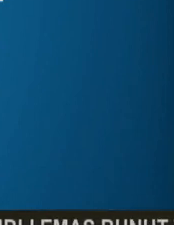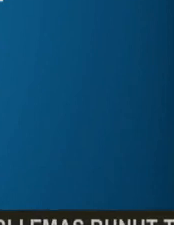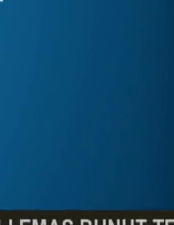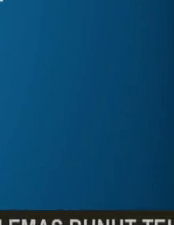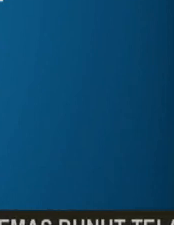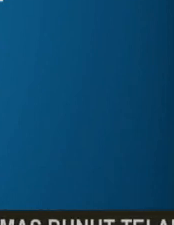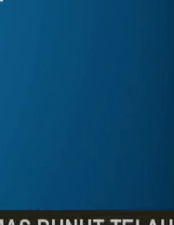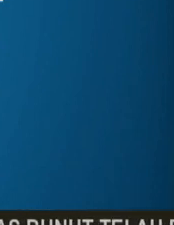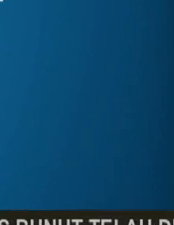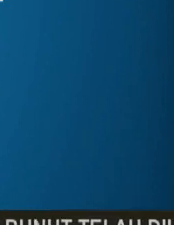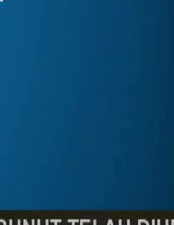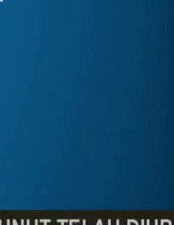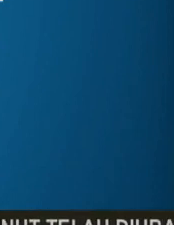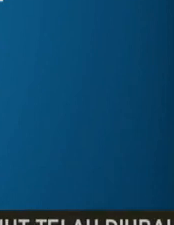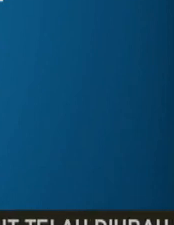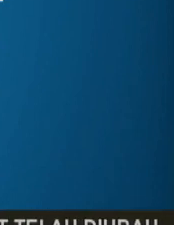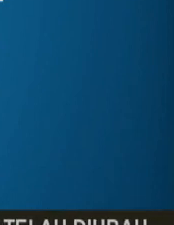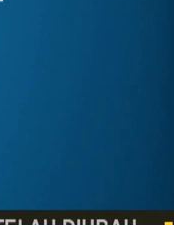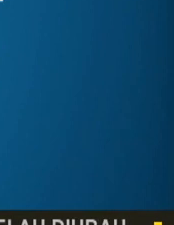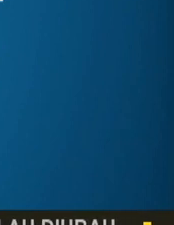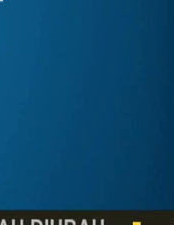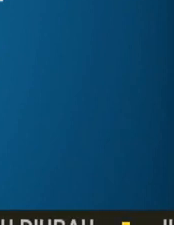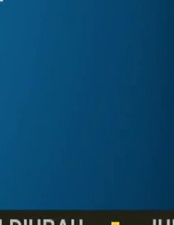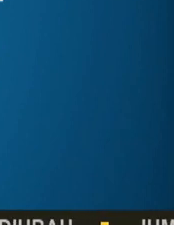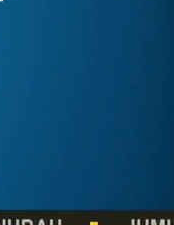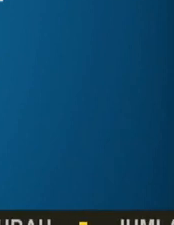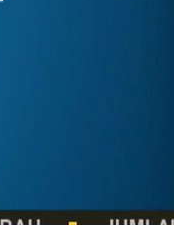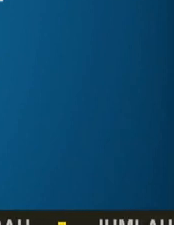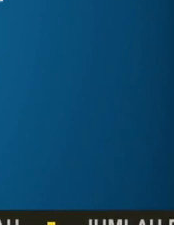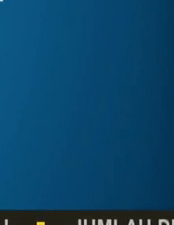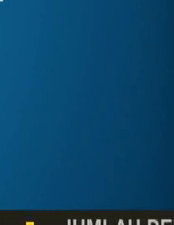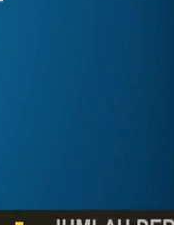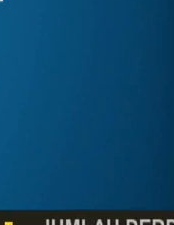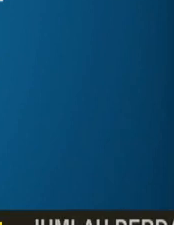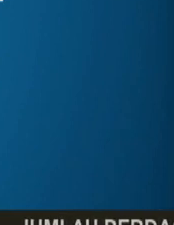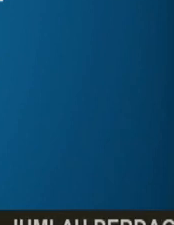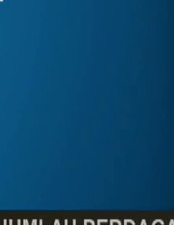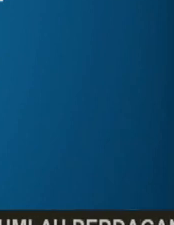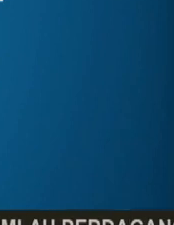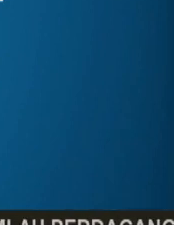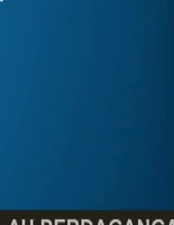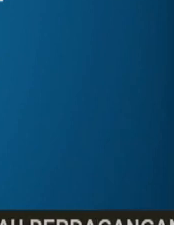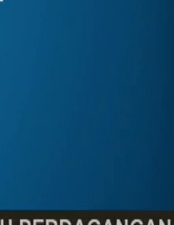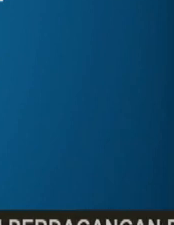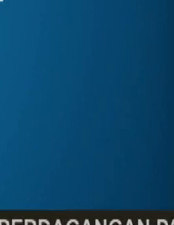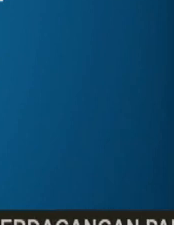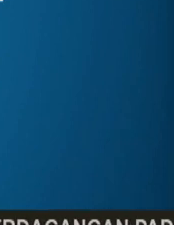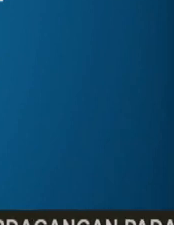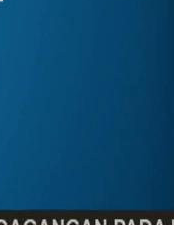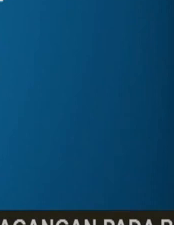hantar ke 888 5555 bagi pelanggan di SD dan tidak